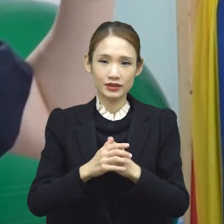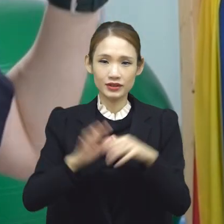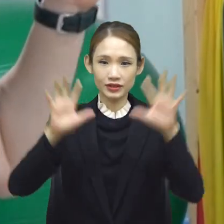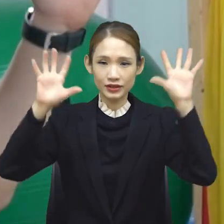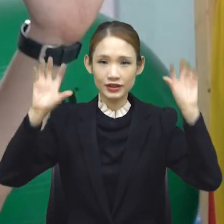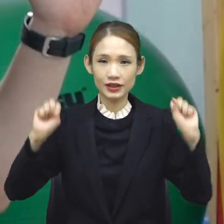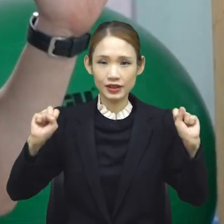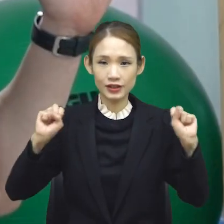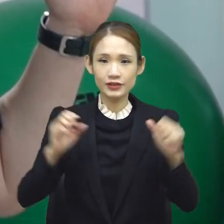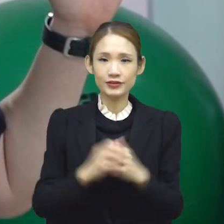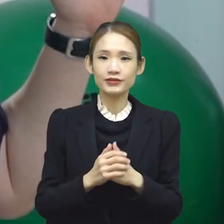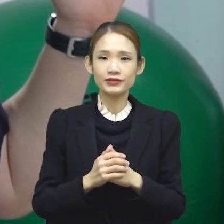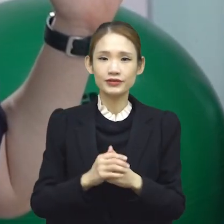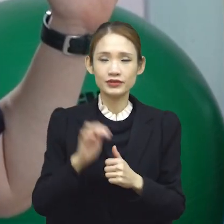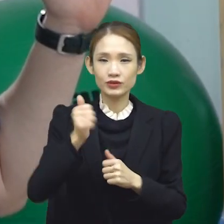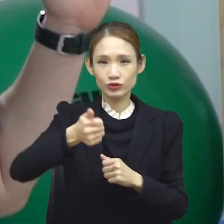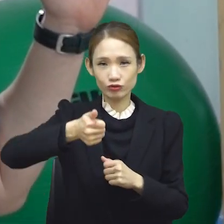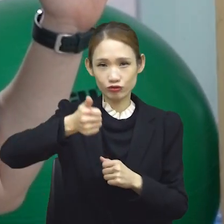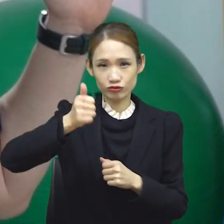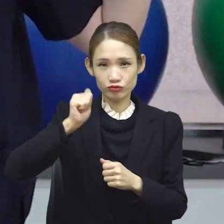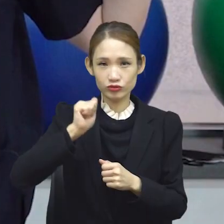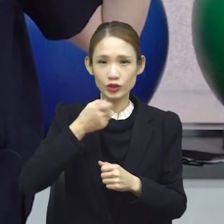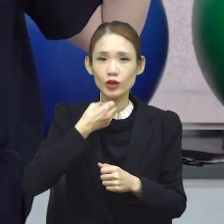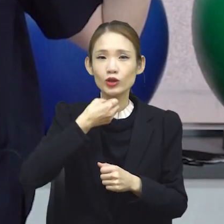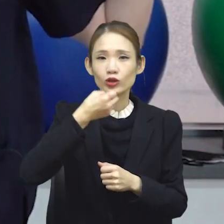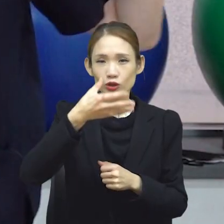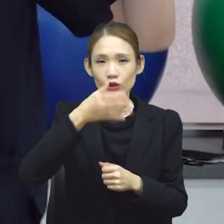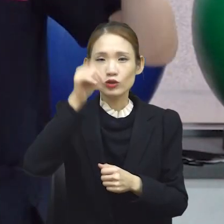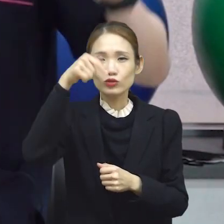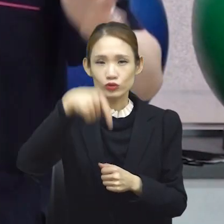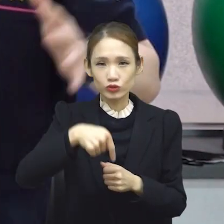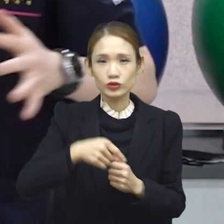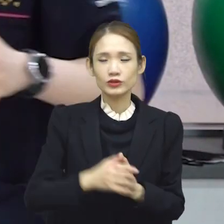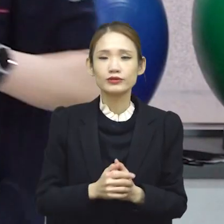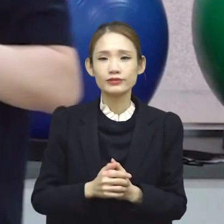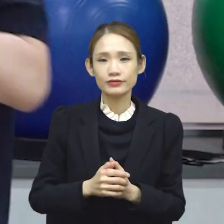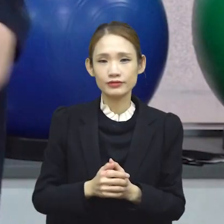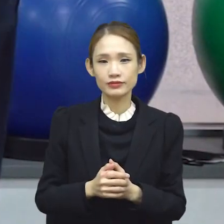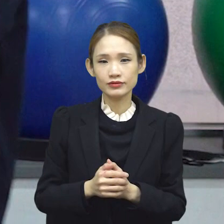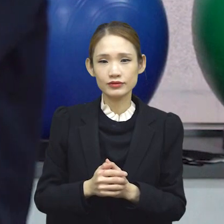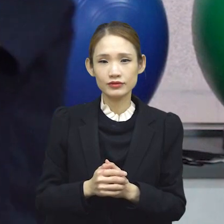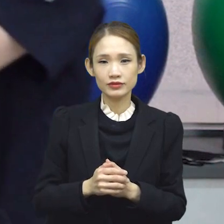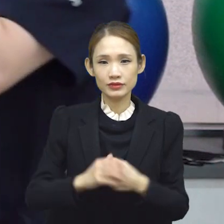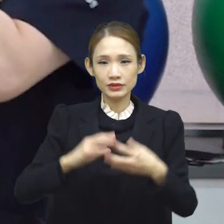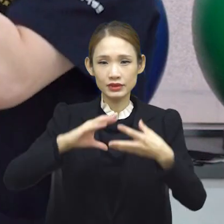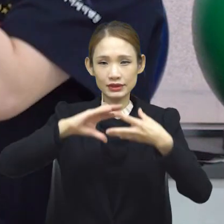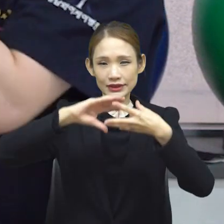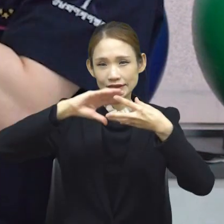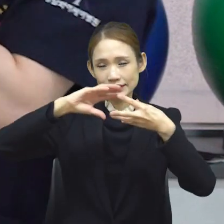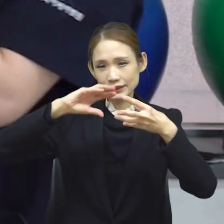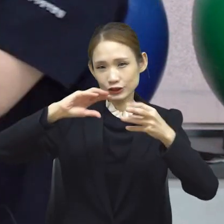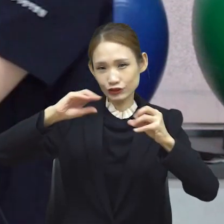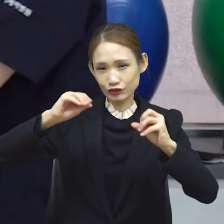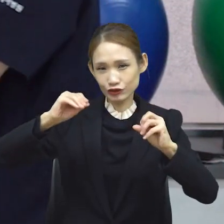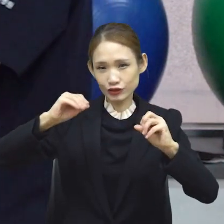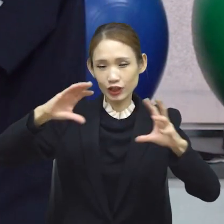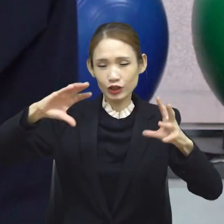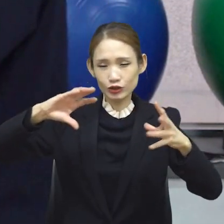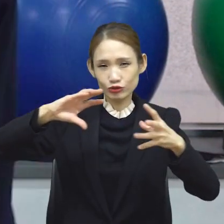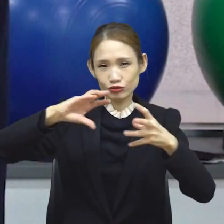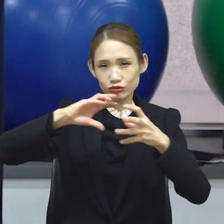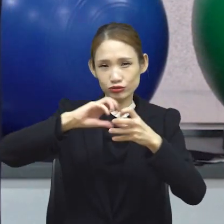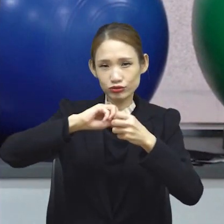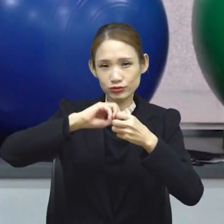쭉 조인 상태에서 고개를 뒤로 쭉 후. 그럼 이제 이쪽 근육이 이렇게 수축되면서